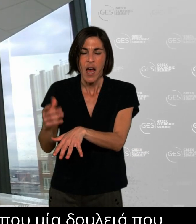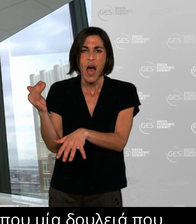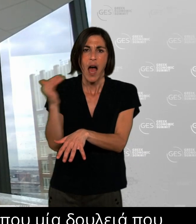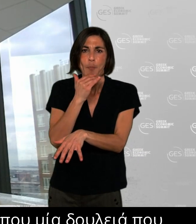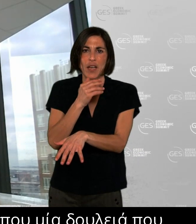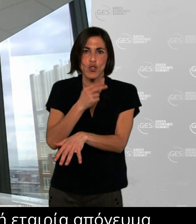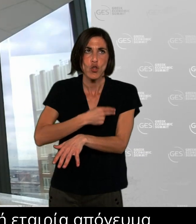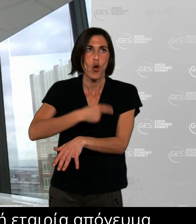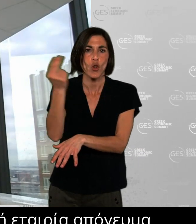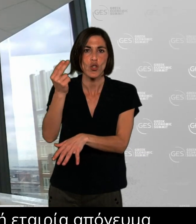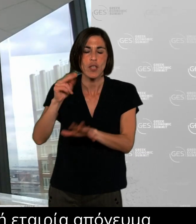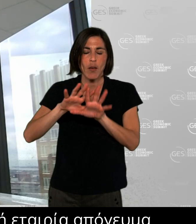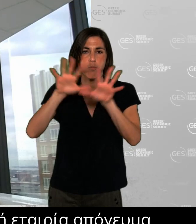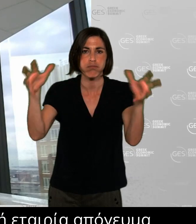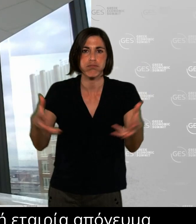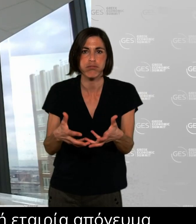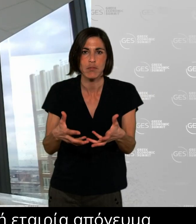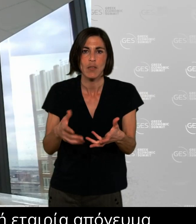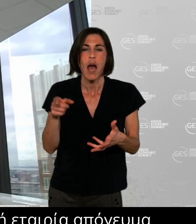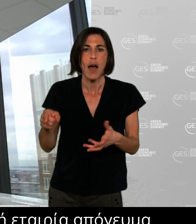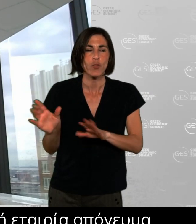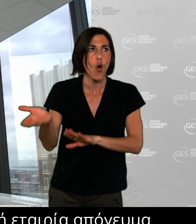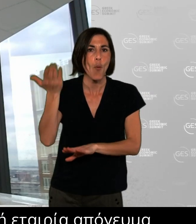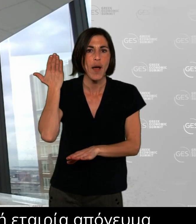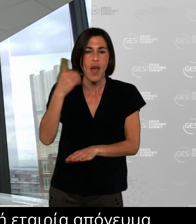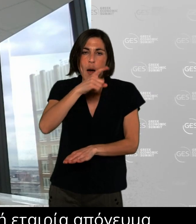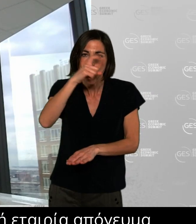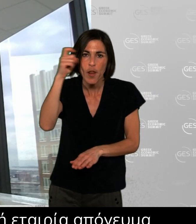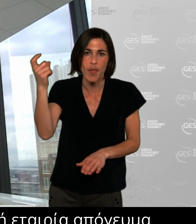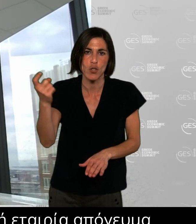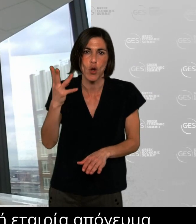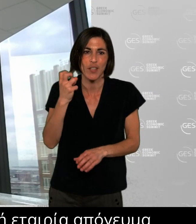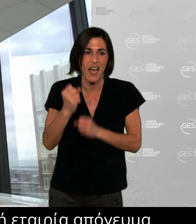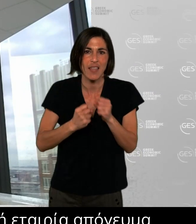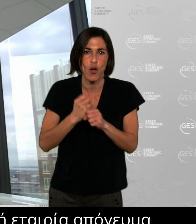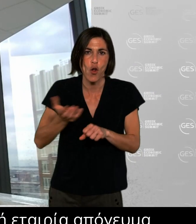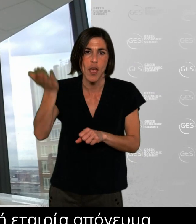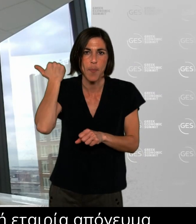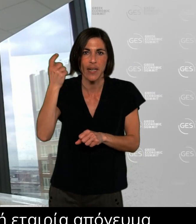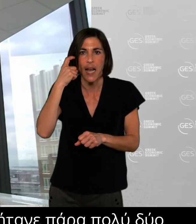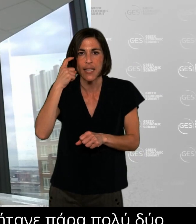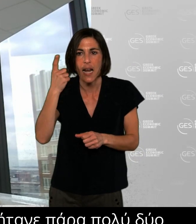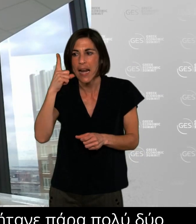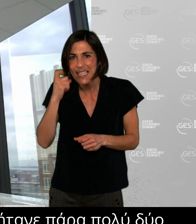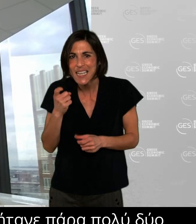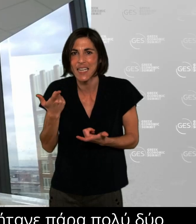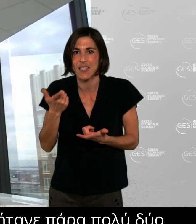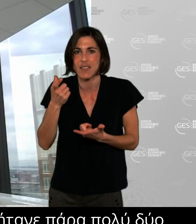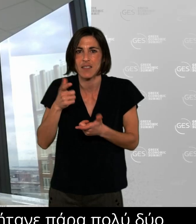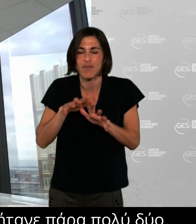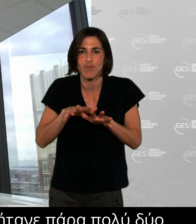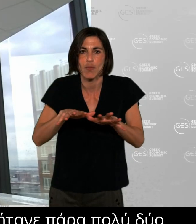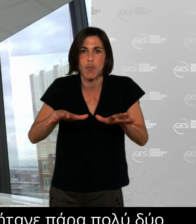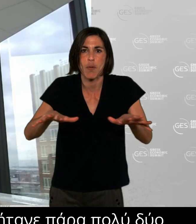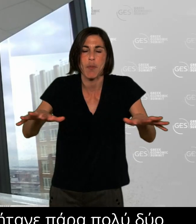το ζητούμενο παλιά. Δηλαδή ήταν πάρα πολύ δύσκολο 30 χρόνια πριν να καταλάβεις τι γίνεται και νομίζω ότι αυτό έχει αλλάξει